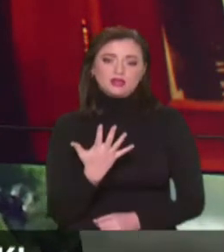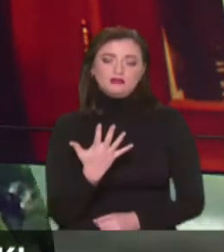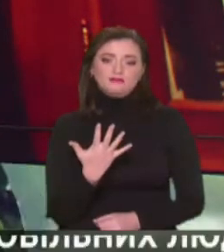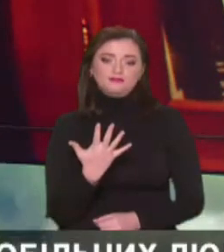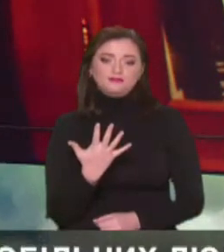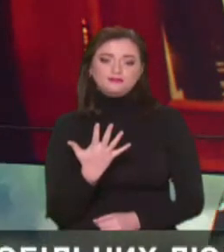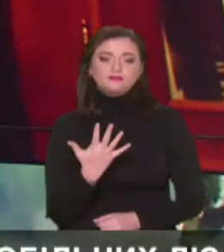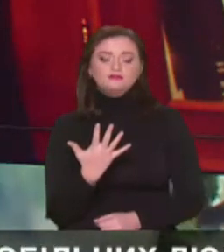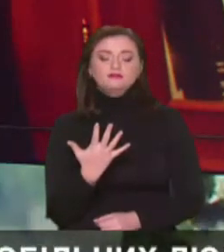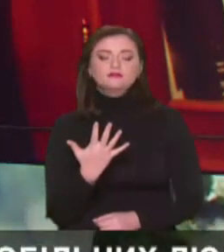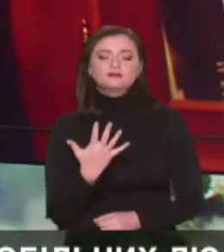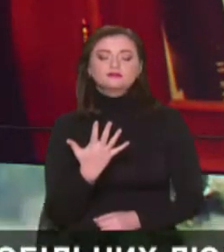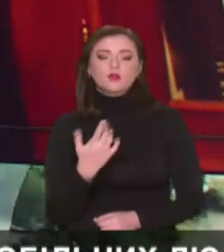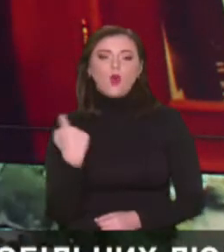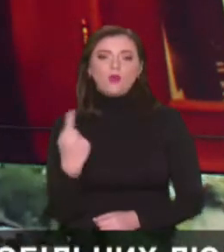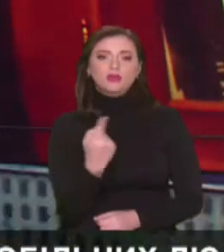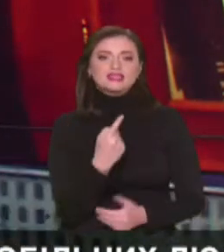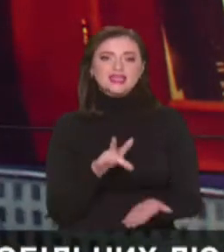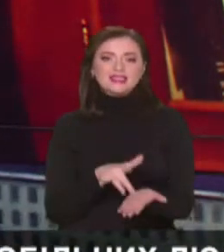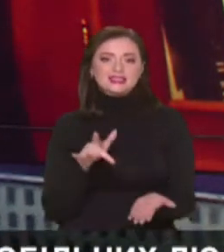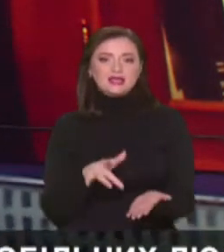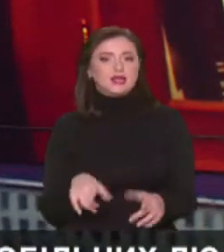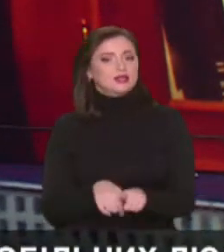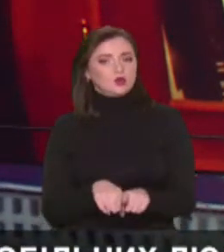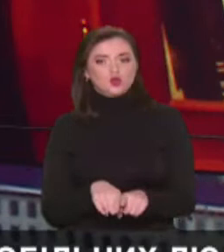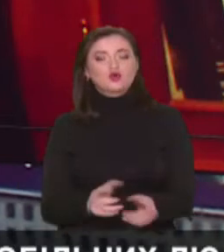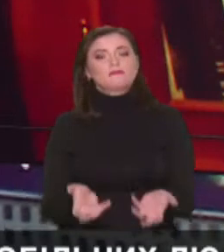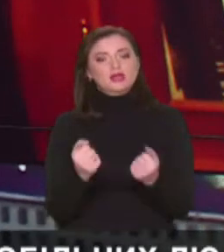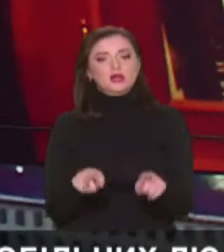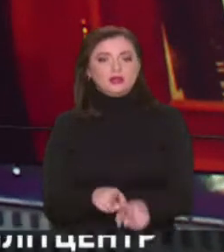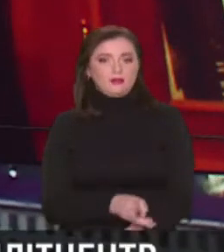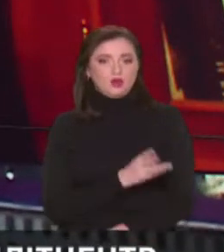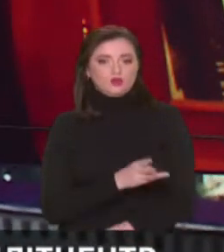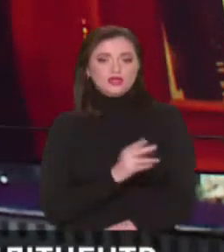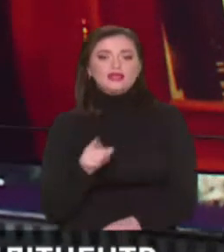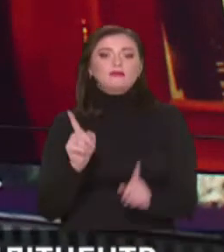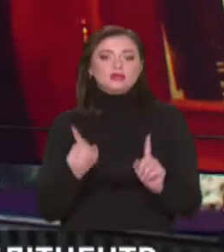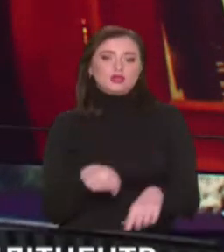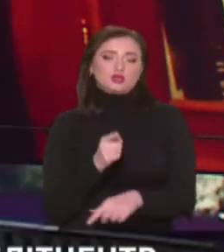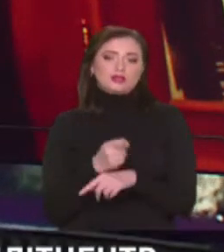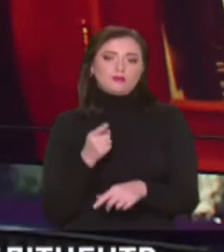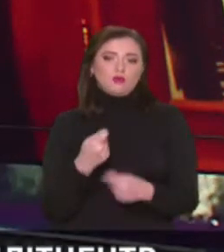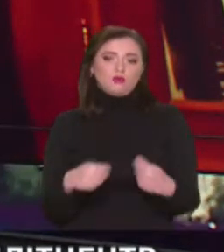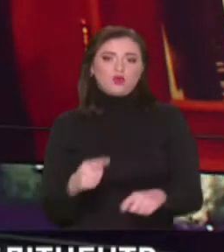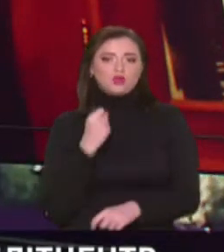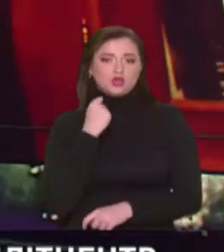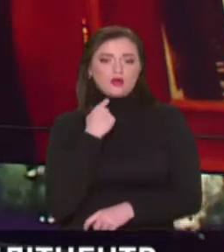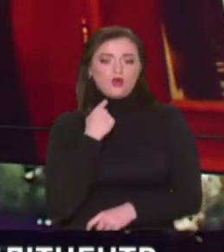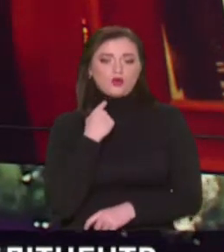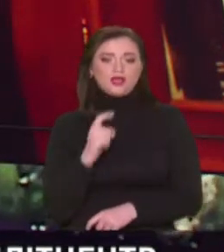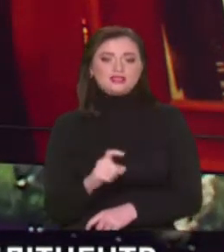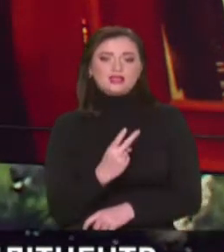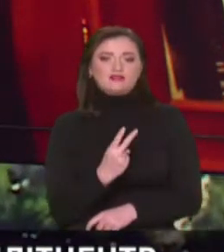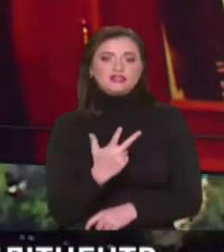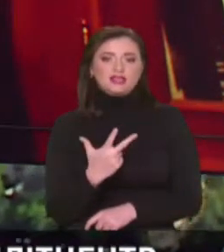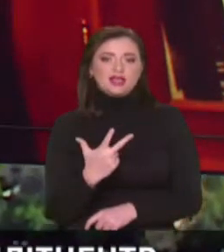15 міст, ну принаймні 15 обласних центрів, так точно, підтримали таку ініціативу, і там теж заборонений продаж алкоголю з